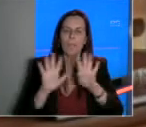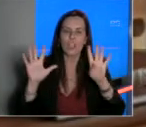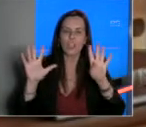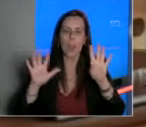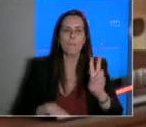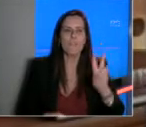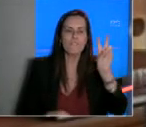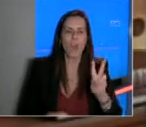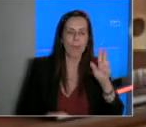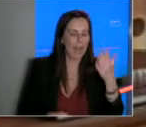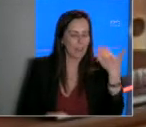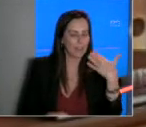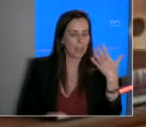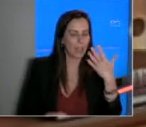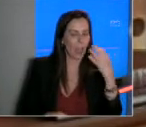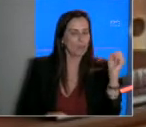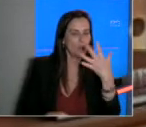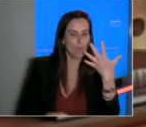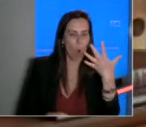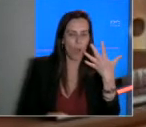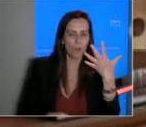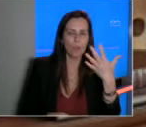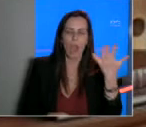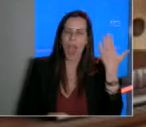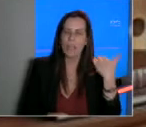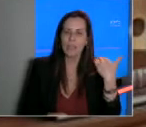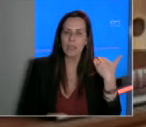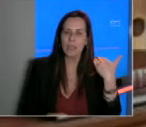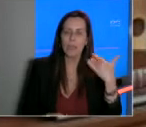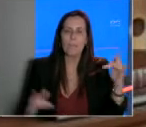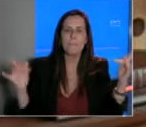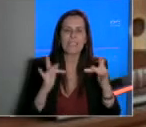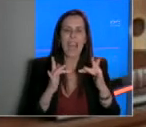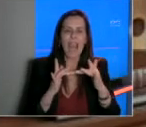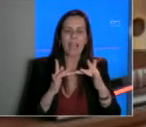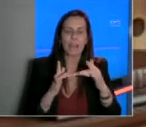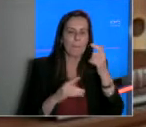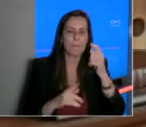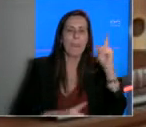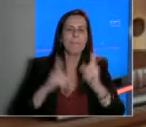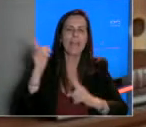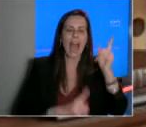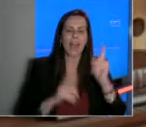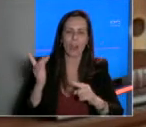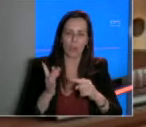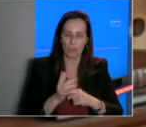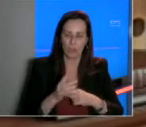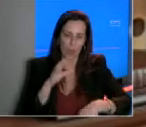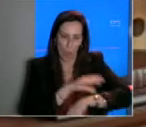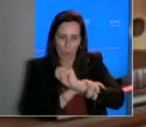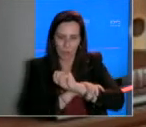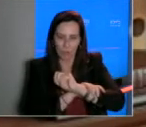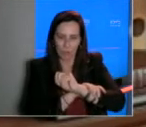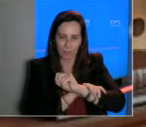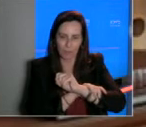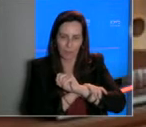ב-19 בפברואר, לפני 5 שבועות, היה משחק במילאנו בין אטלנטה,